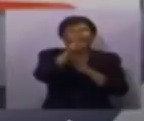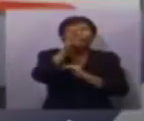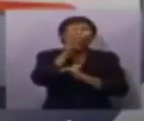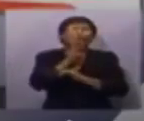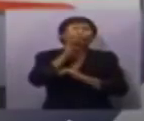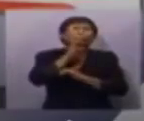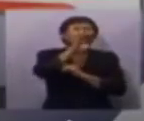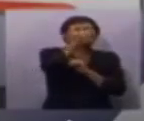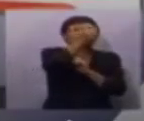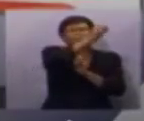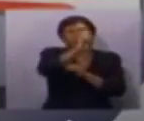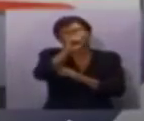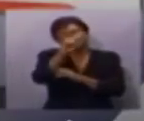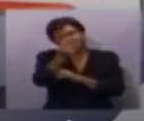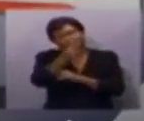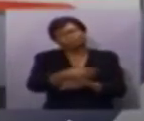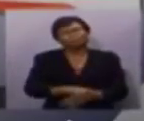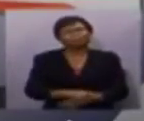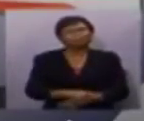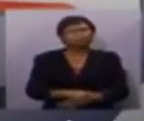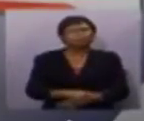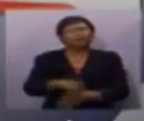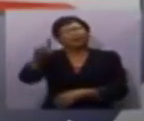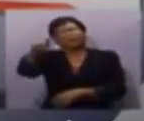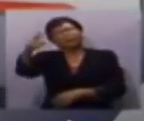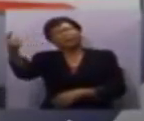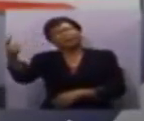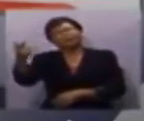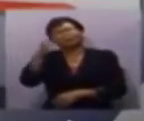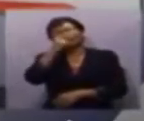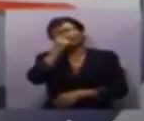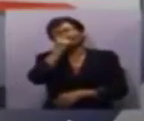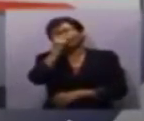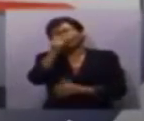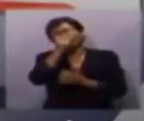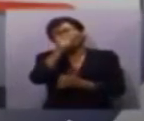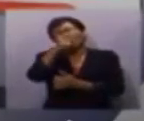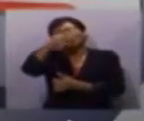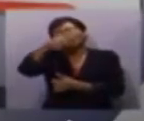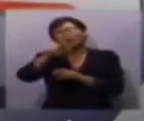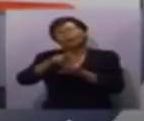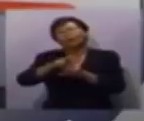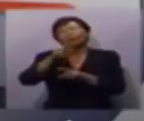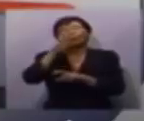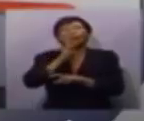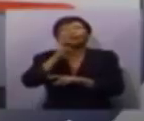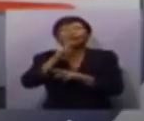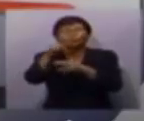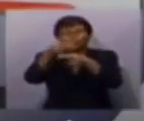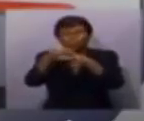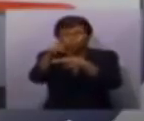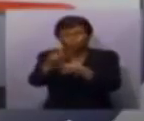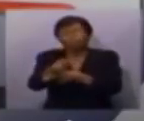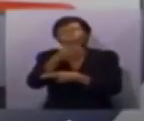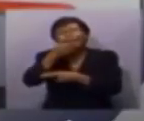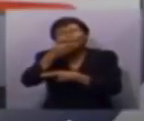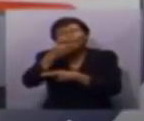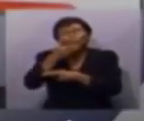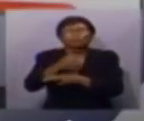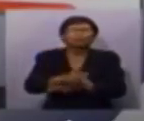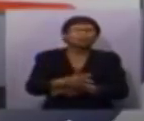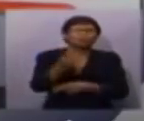wanitanya hanya 10% saja. Segmen lain yang juga menarik setiap kali pilihan raya selain pada calon wanita inilah orang muda.